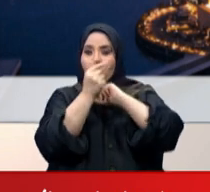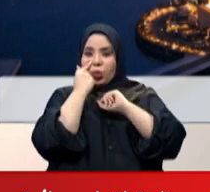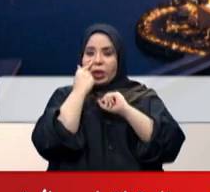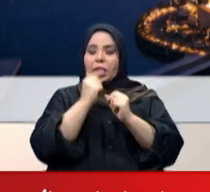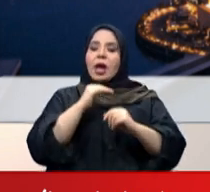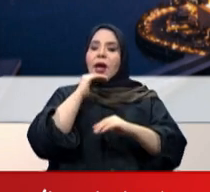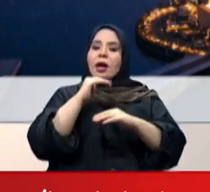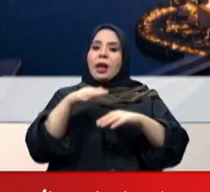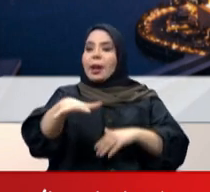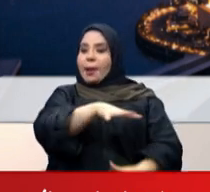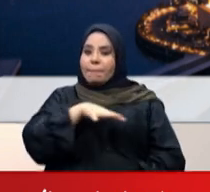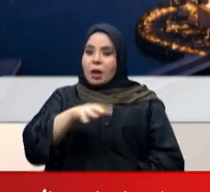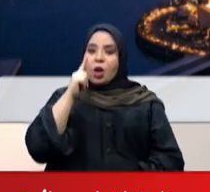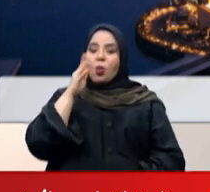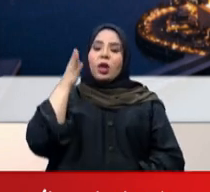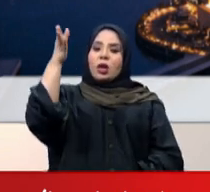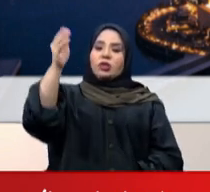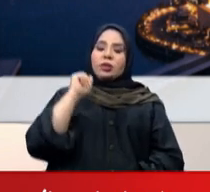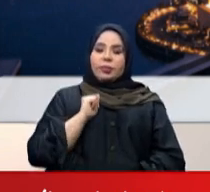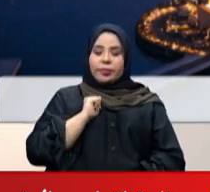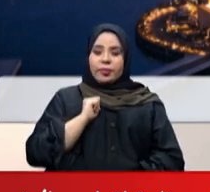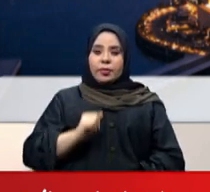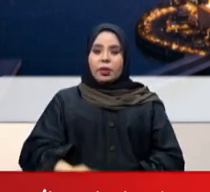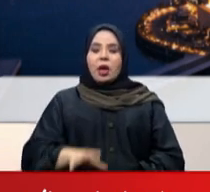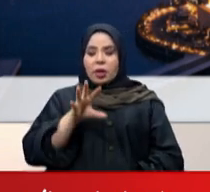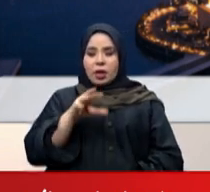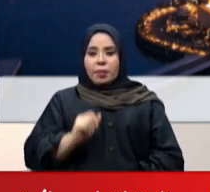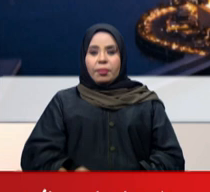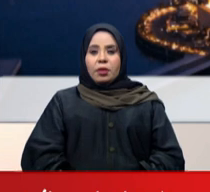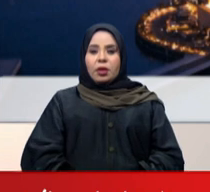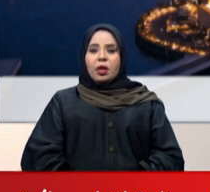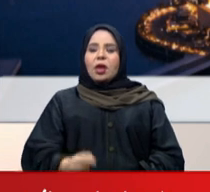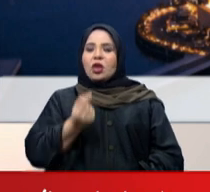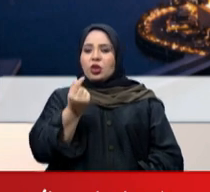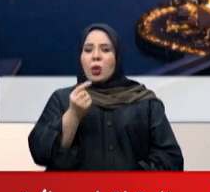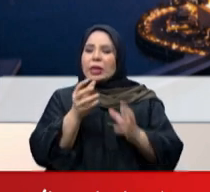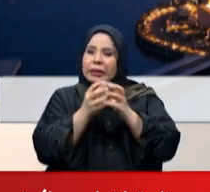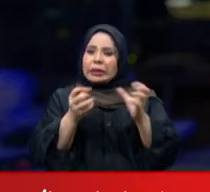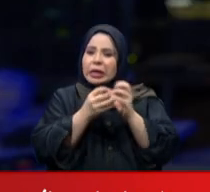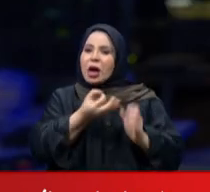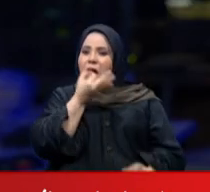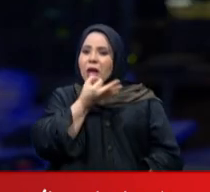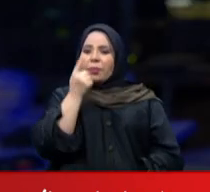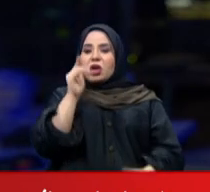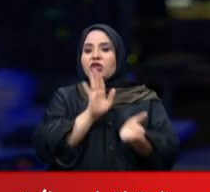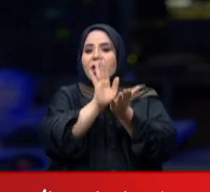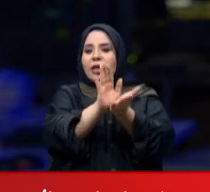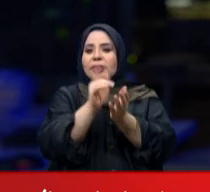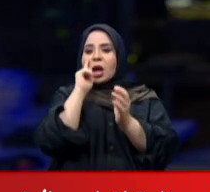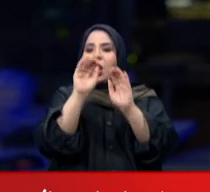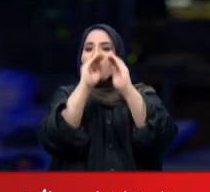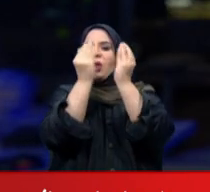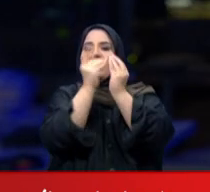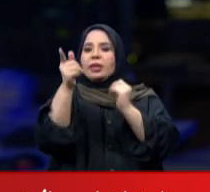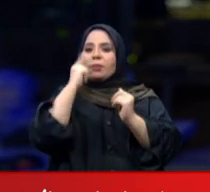المحلي والدولي كما حطت عليه من خطة العمل. نعم، إذا نتحدث قليلا سيدة نيلة عن